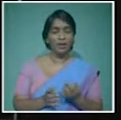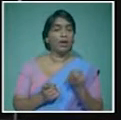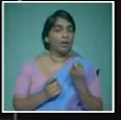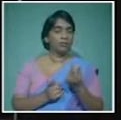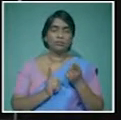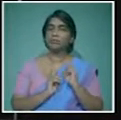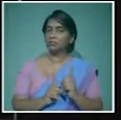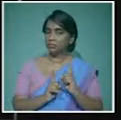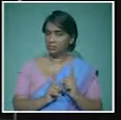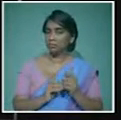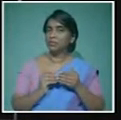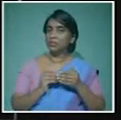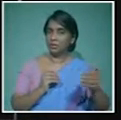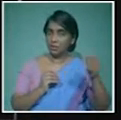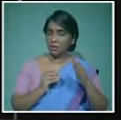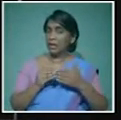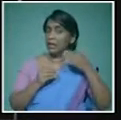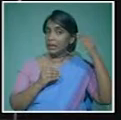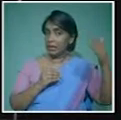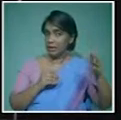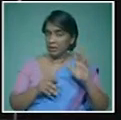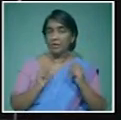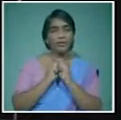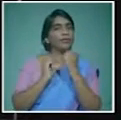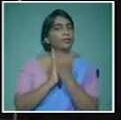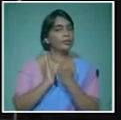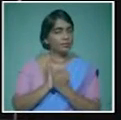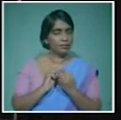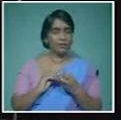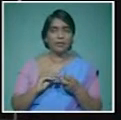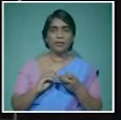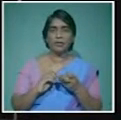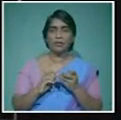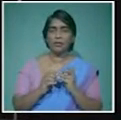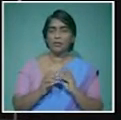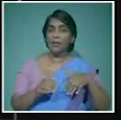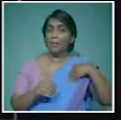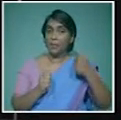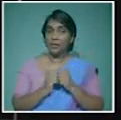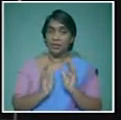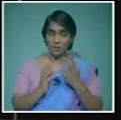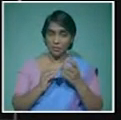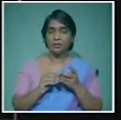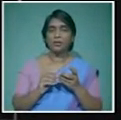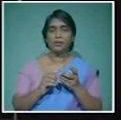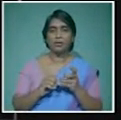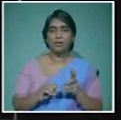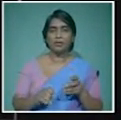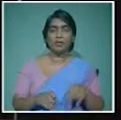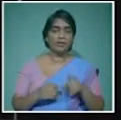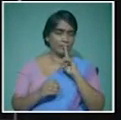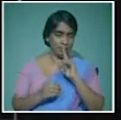ආර්ථිකය ස්ථාවර කරගැනීමේ දීර්ඝකාලීන වැඩපිළිවෙලක මූලාරම්භය දරන වැඩපිළිවෙලක් මෙවර ඉදිරිපත්